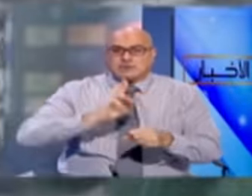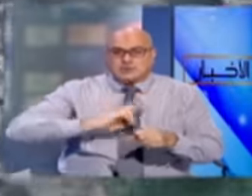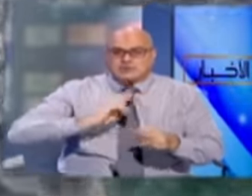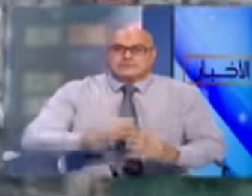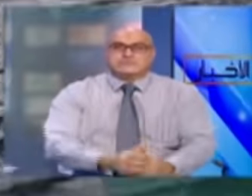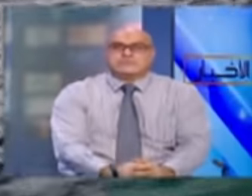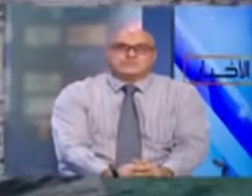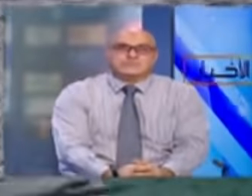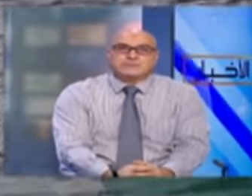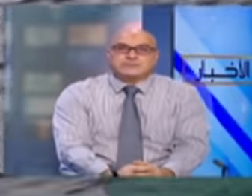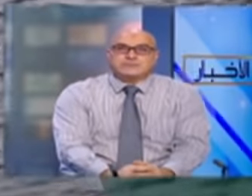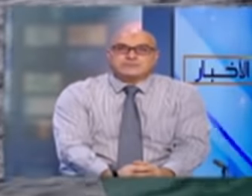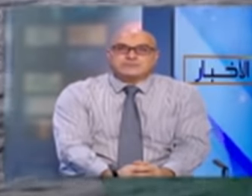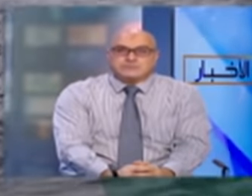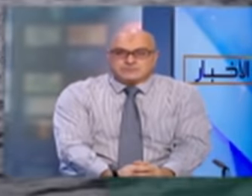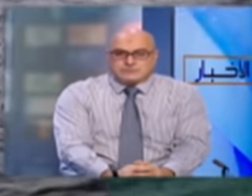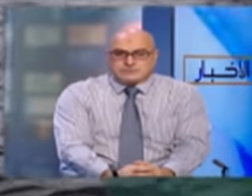المواطنين.